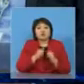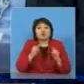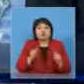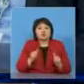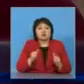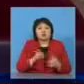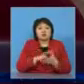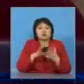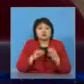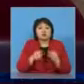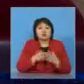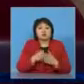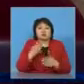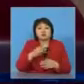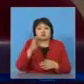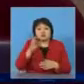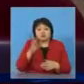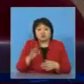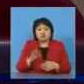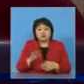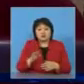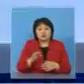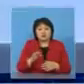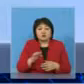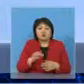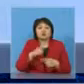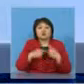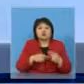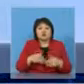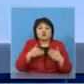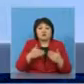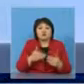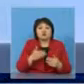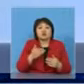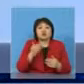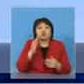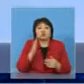увеличилась в целом до 30%. Следующее повышение мы